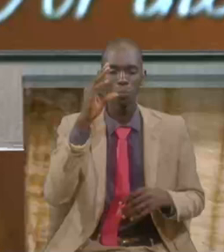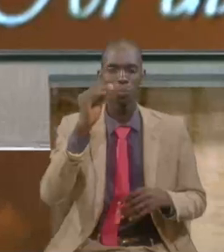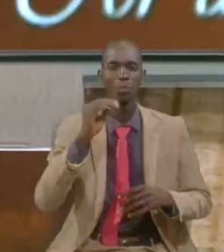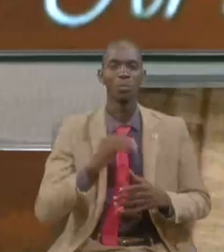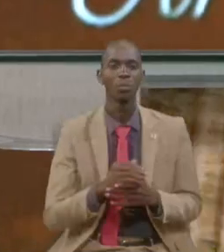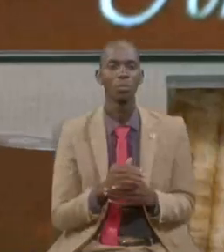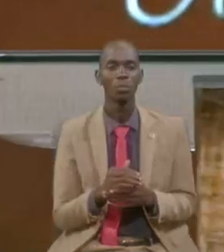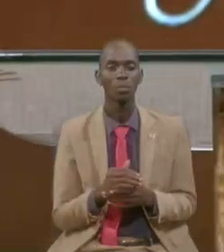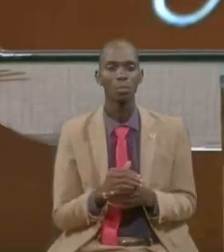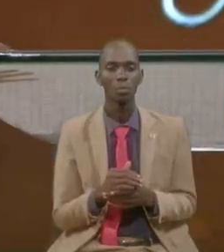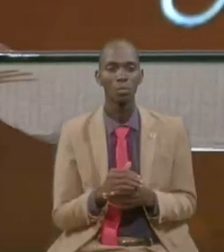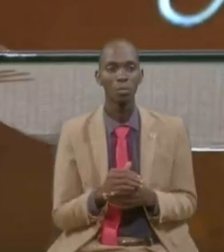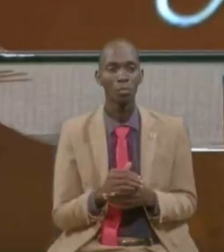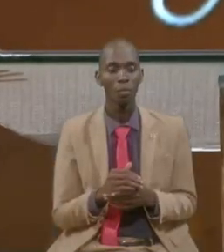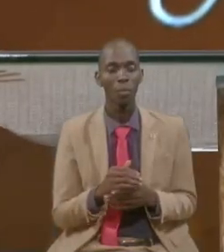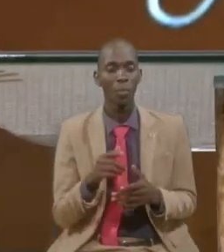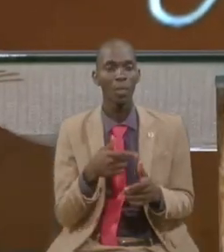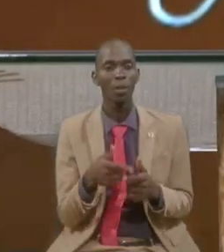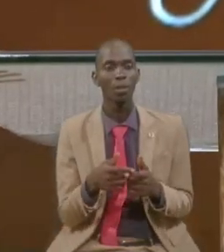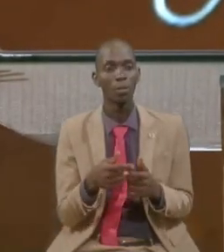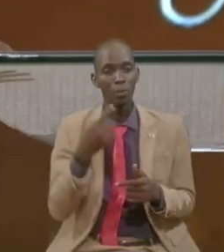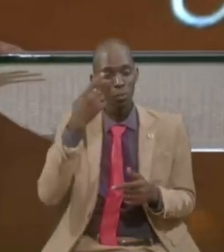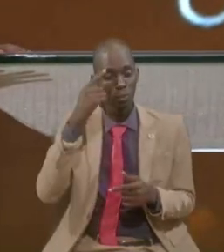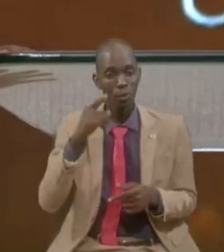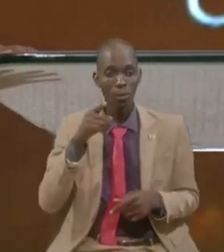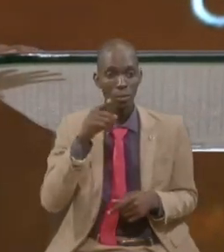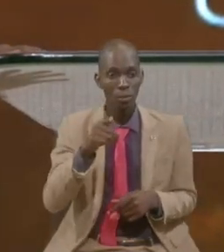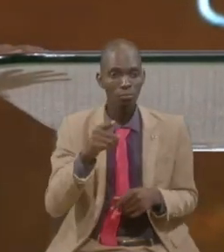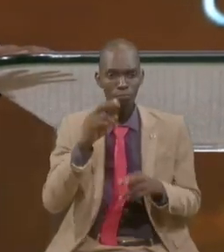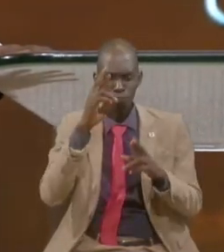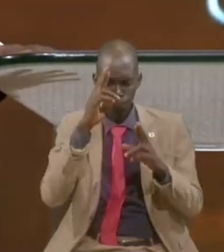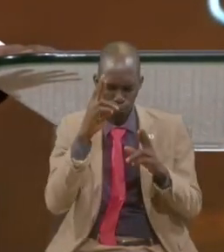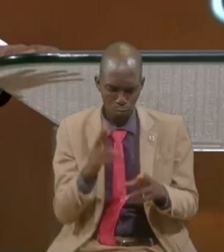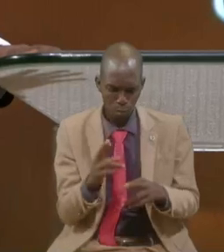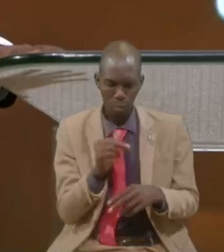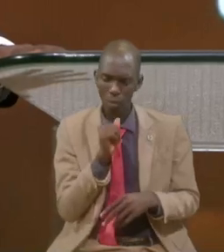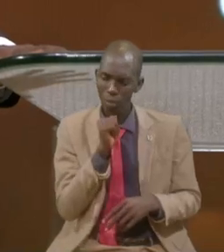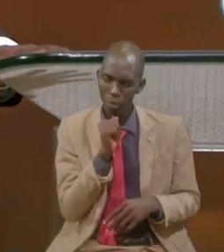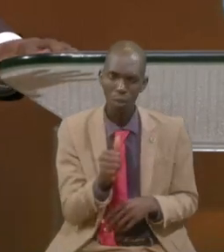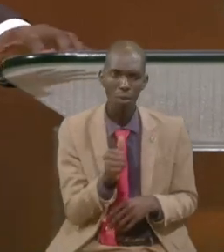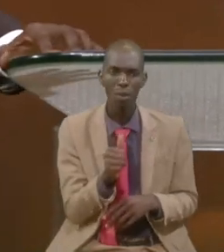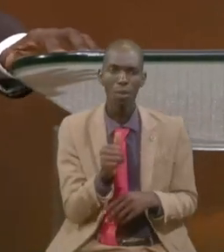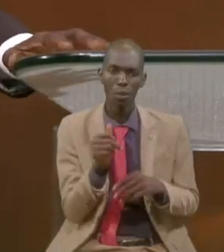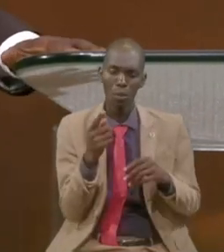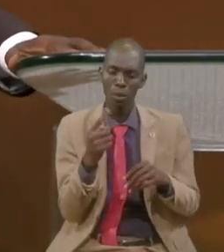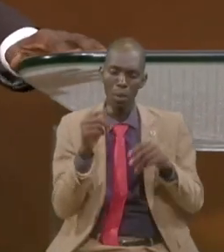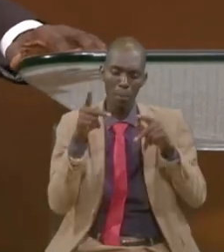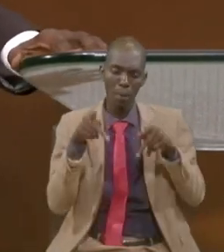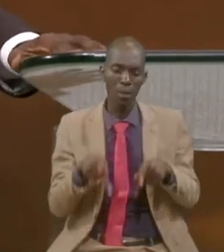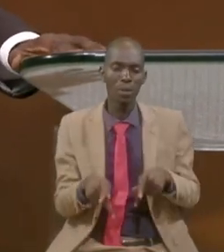de personne. Et puis dire, car tu ne regardes pas